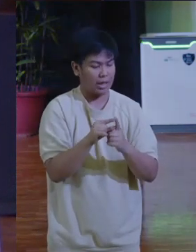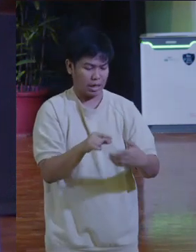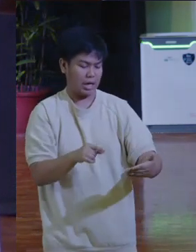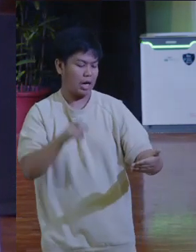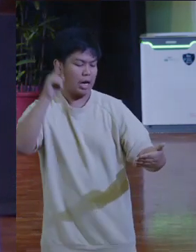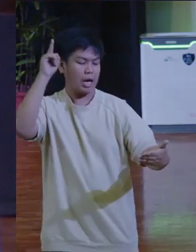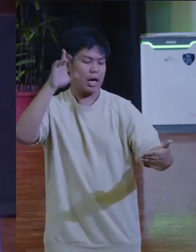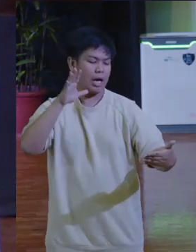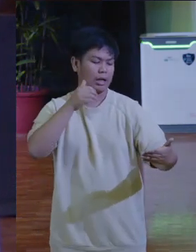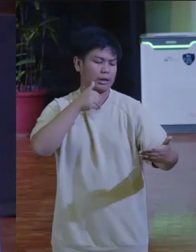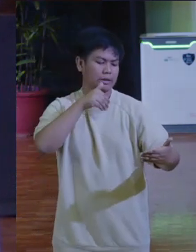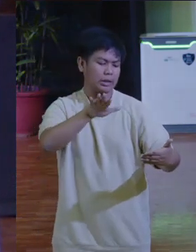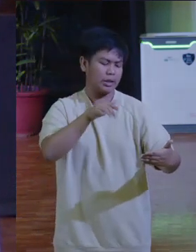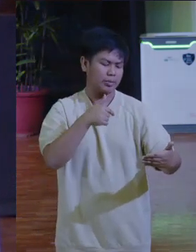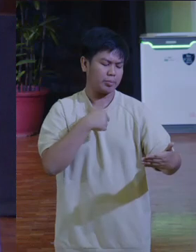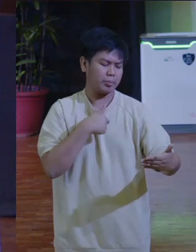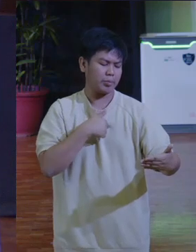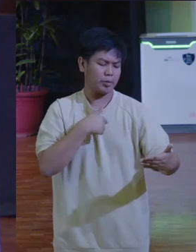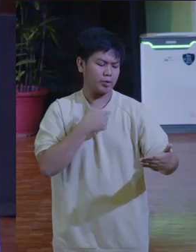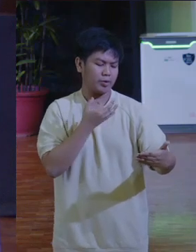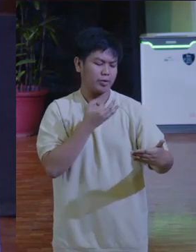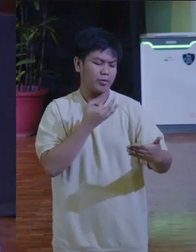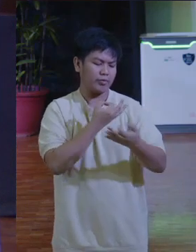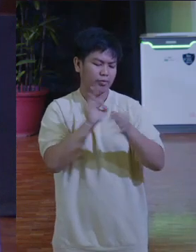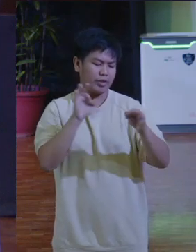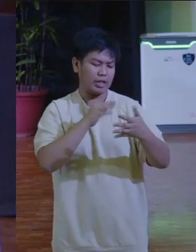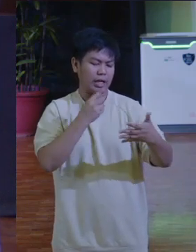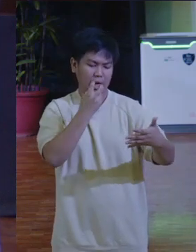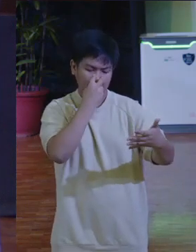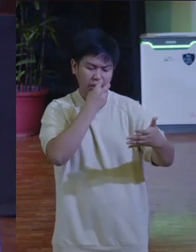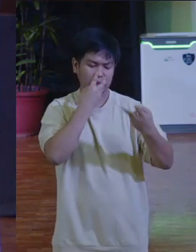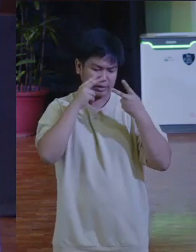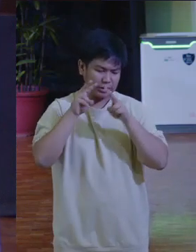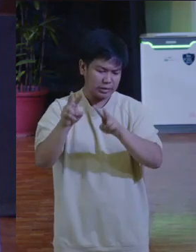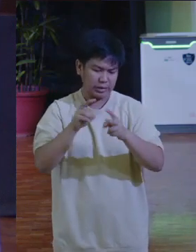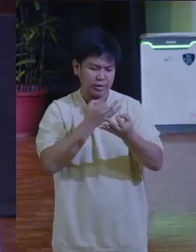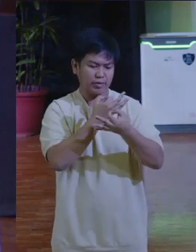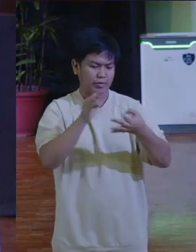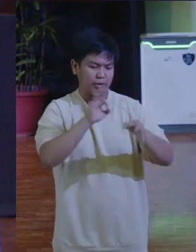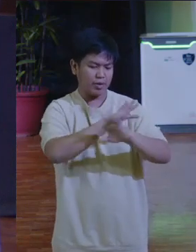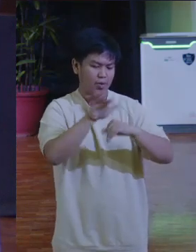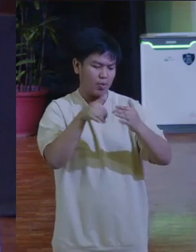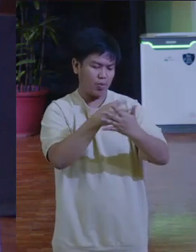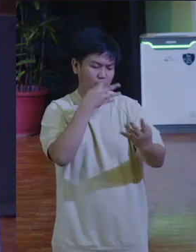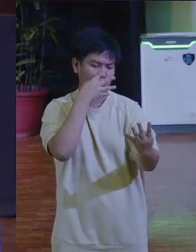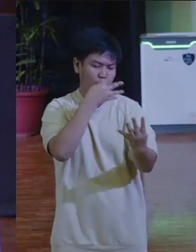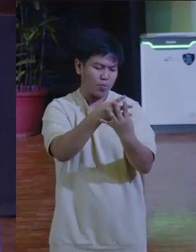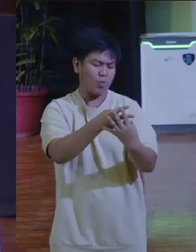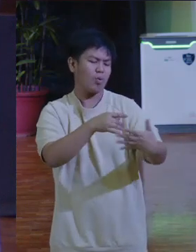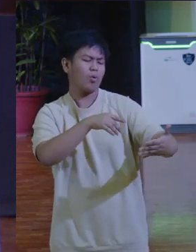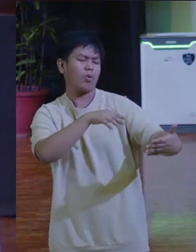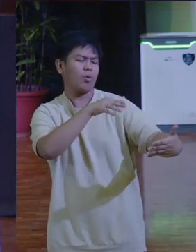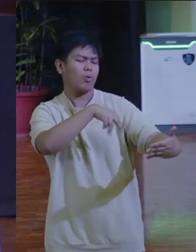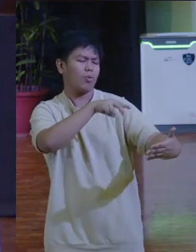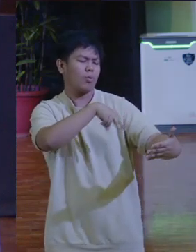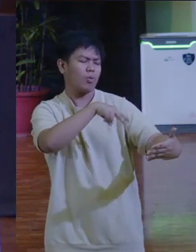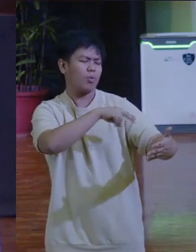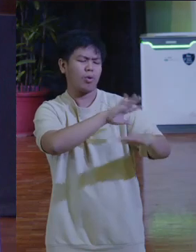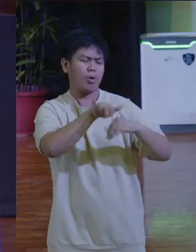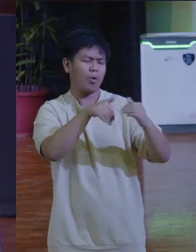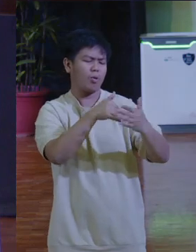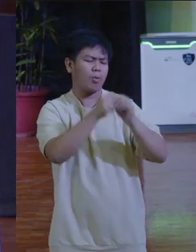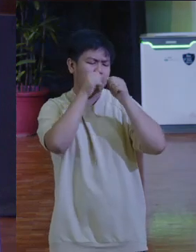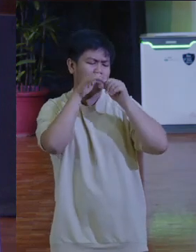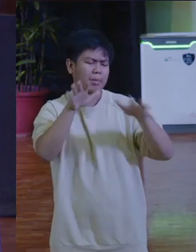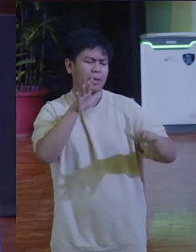liberty to the captives and recovering of sight to the blind, to set at liberty those who are oppressed, to proclaim the year of the Lord's